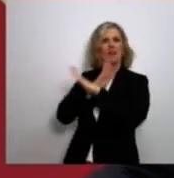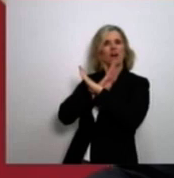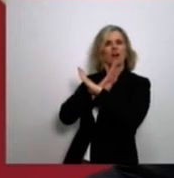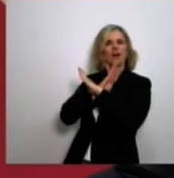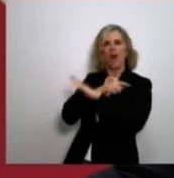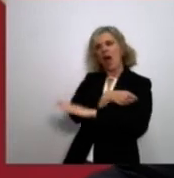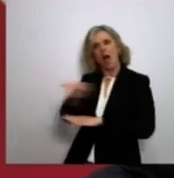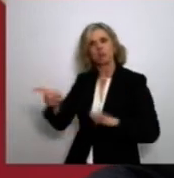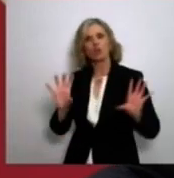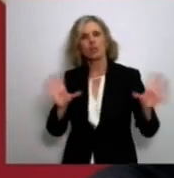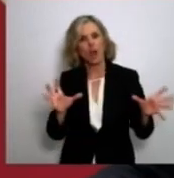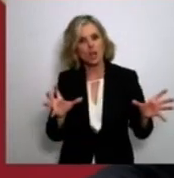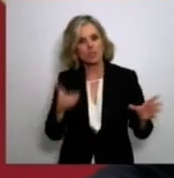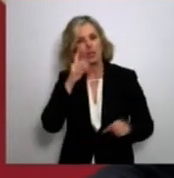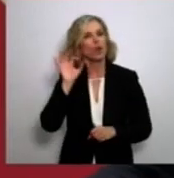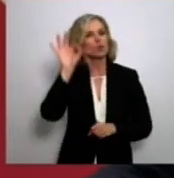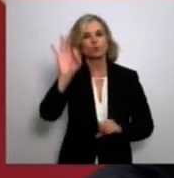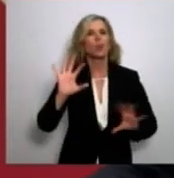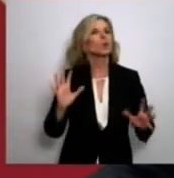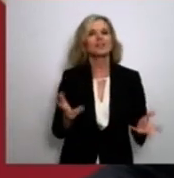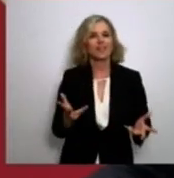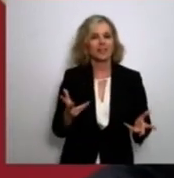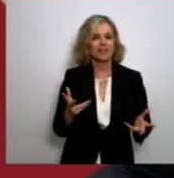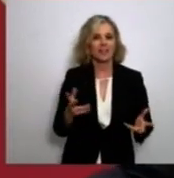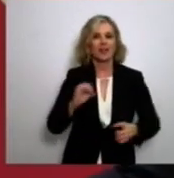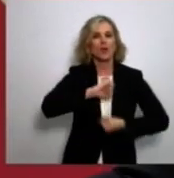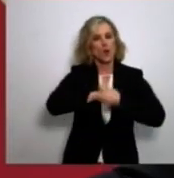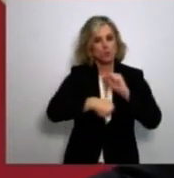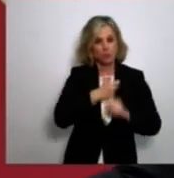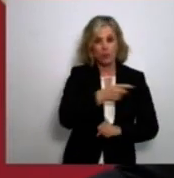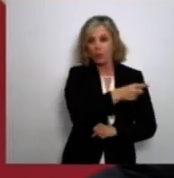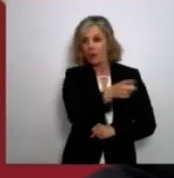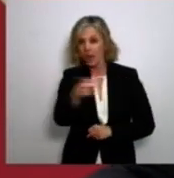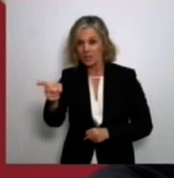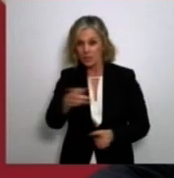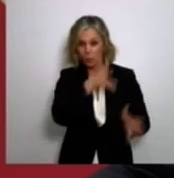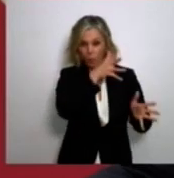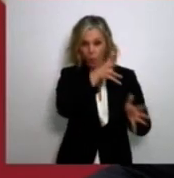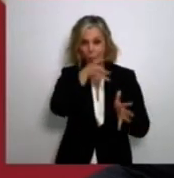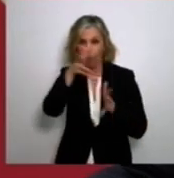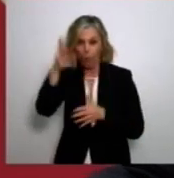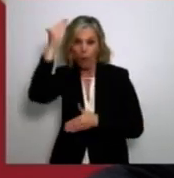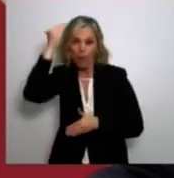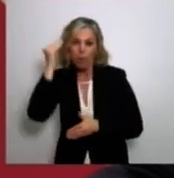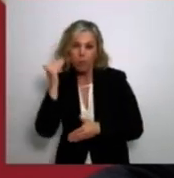Ο στόχος τους είναι ένας, να παραπλανήσουν, αφού δεν κατάφεραν να διαφθείρουν. Να παρασύρουν, αφού